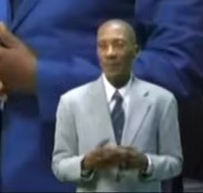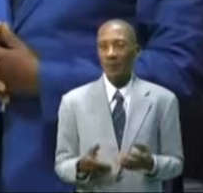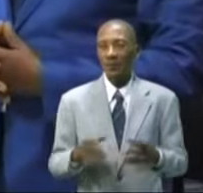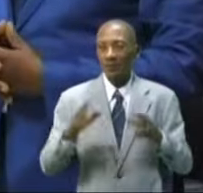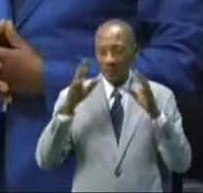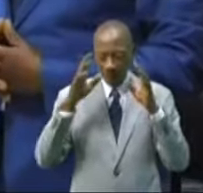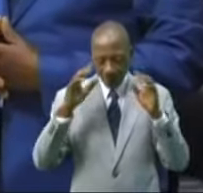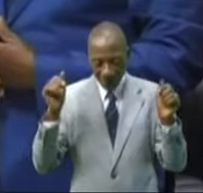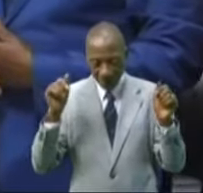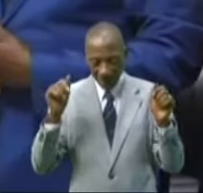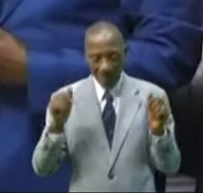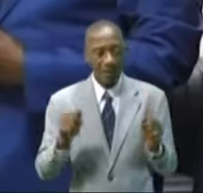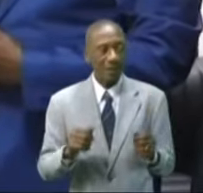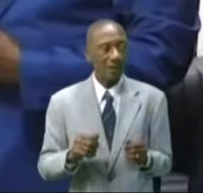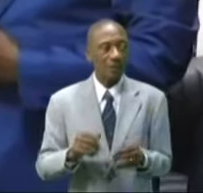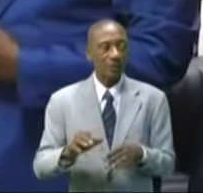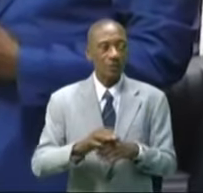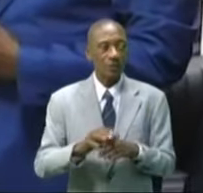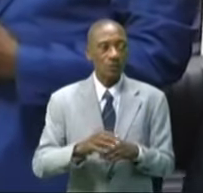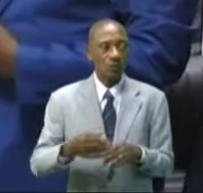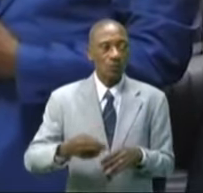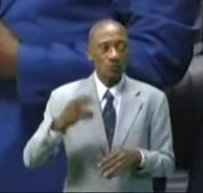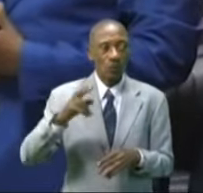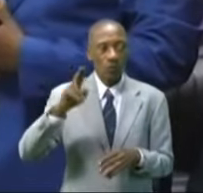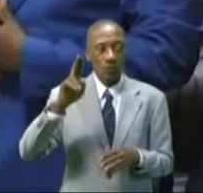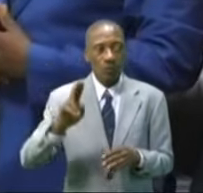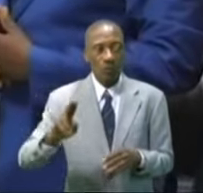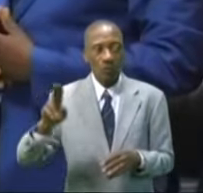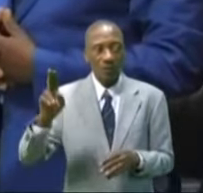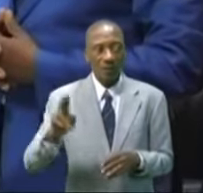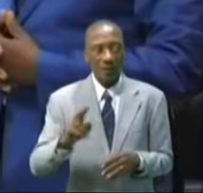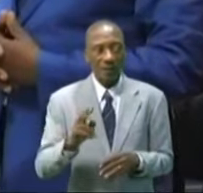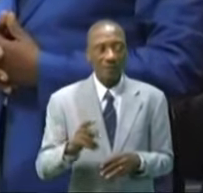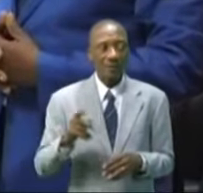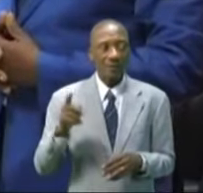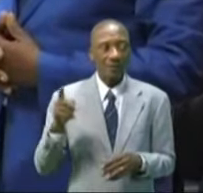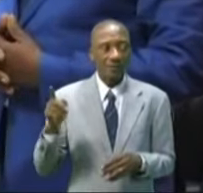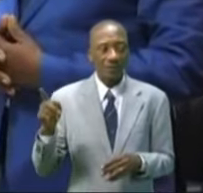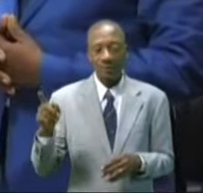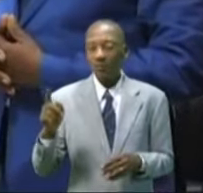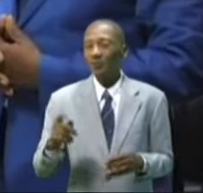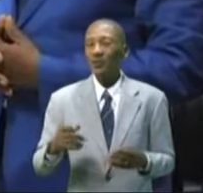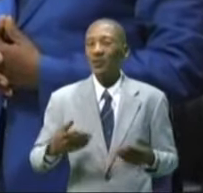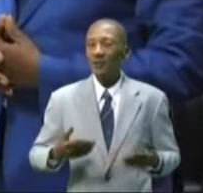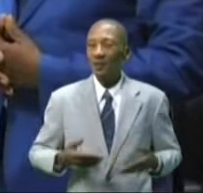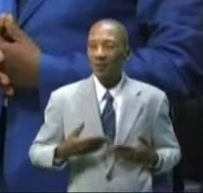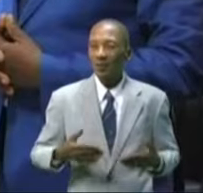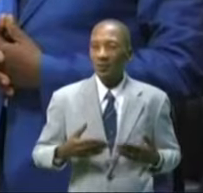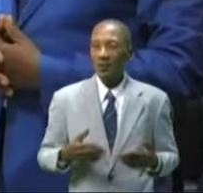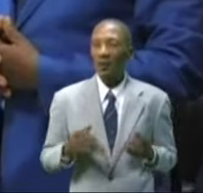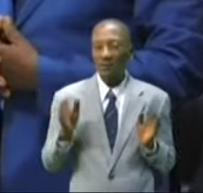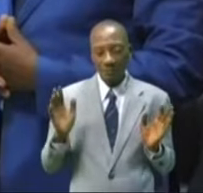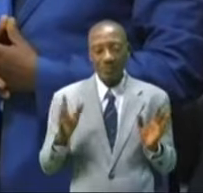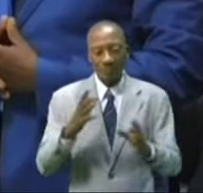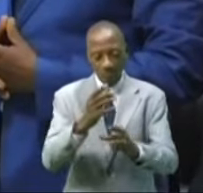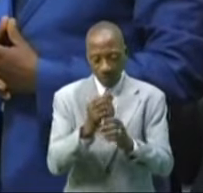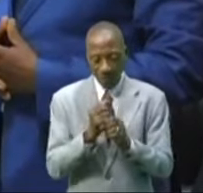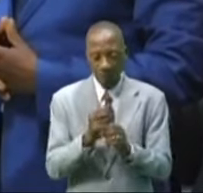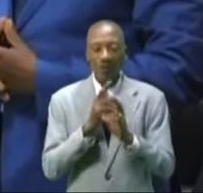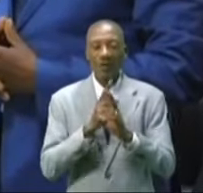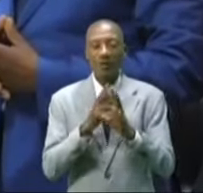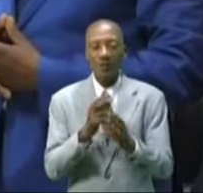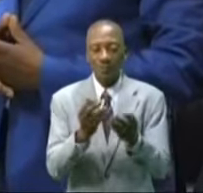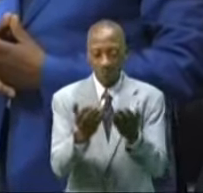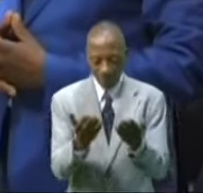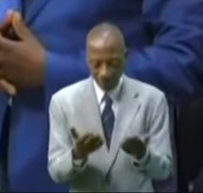Haut-Ouélé a toujours déposé. Oui, les vraiment dans les délais parce que chaque année aller jusqu'au-delà du mois de juin. Donc ça, c'est